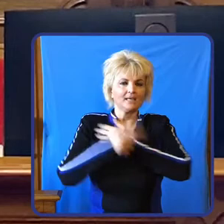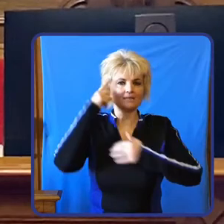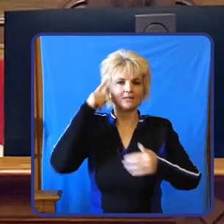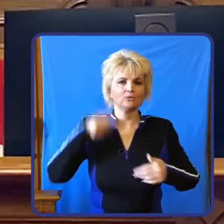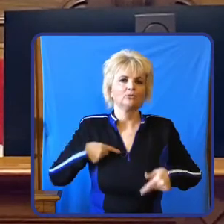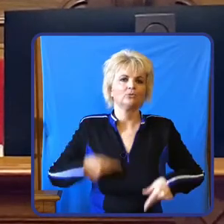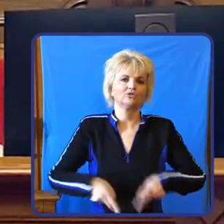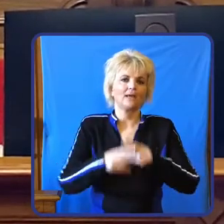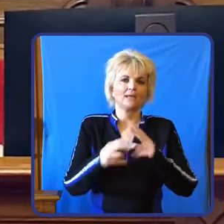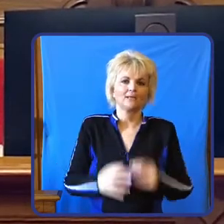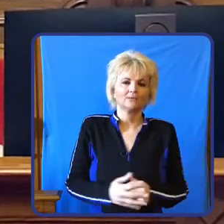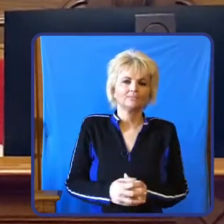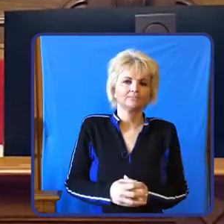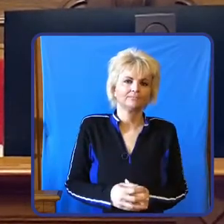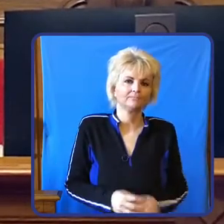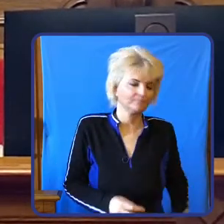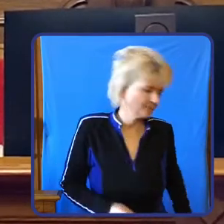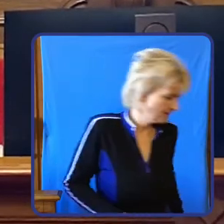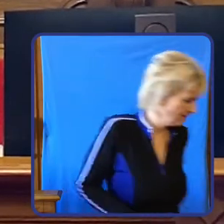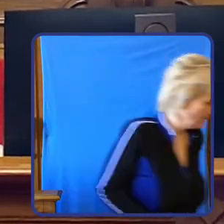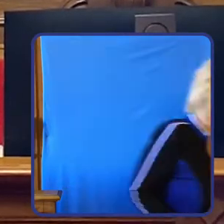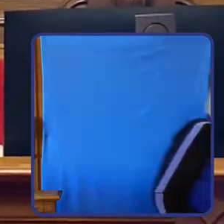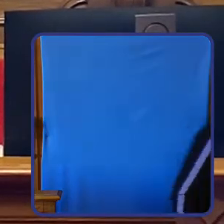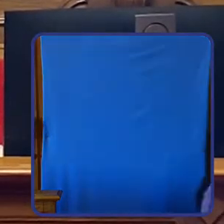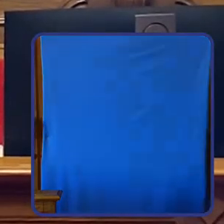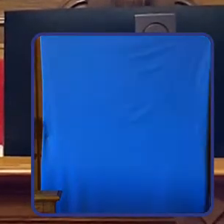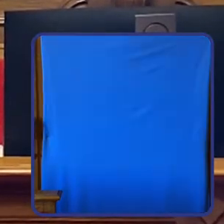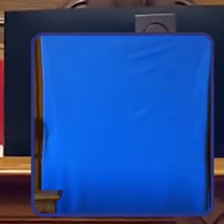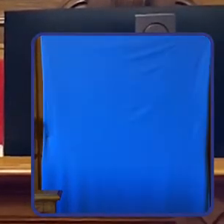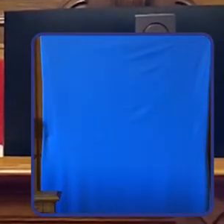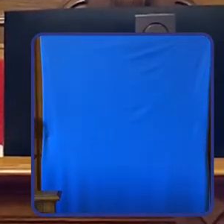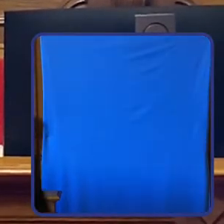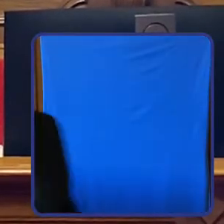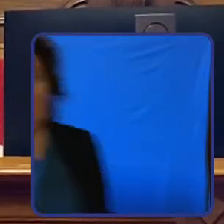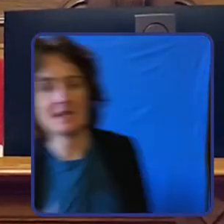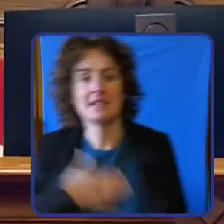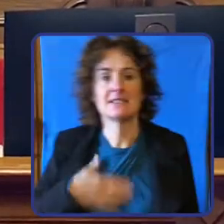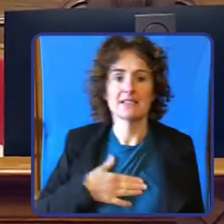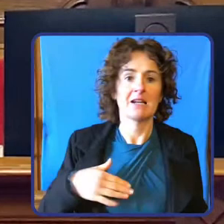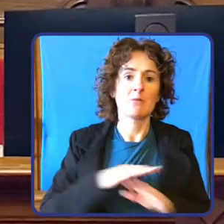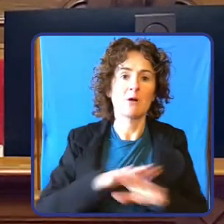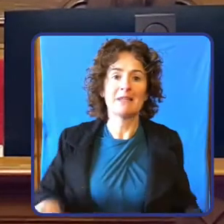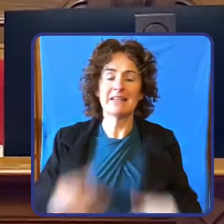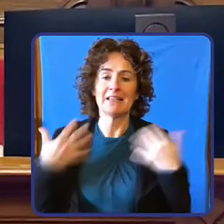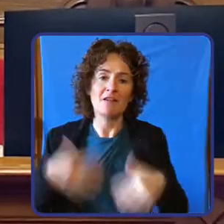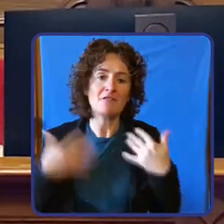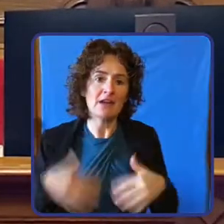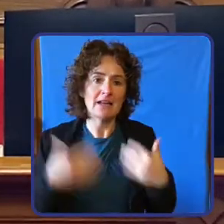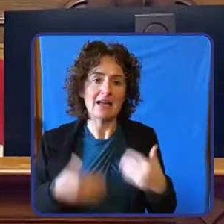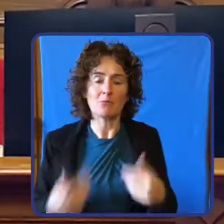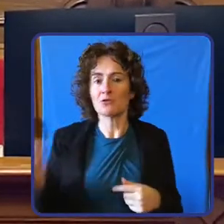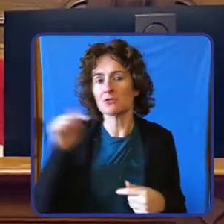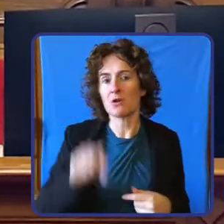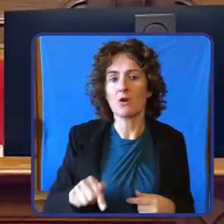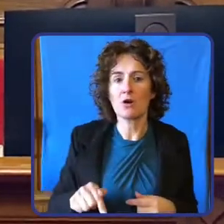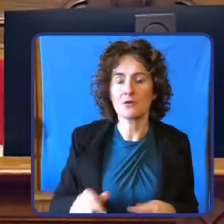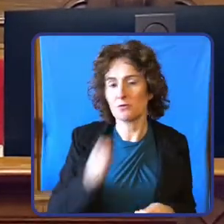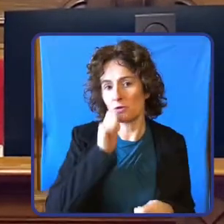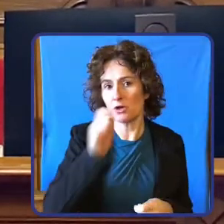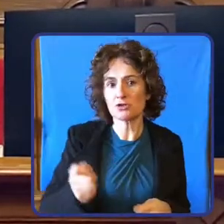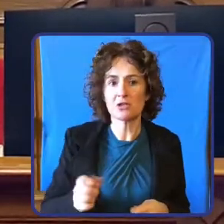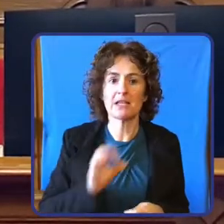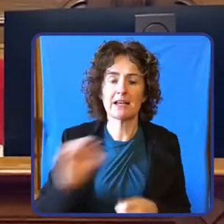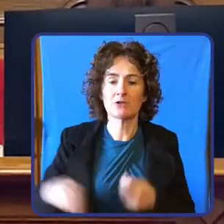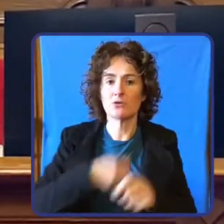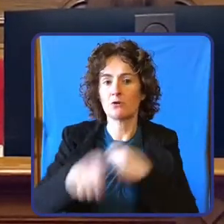segíteni. És végezetül szeretném, hogyha mindannyian fölháborodnának azon, hogy a sikeres, jól